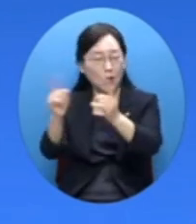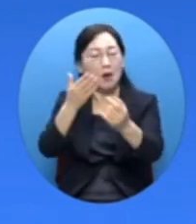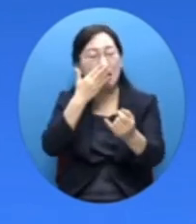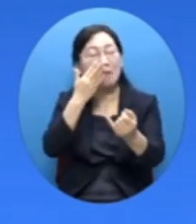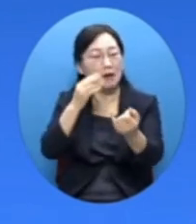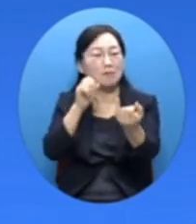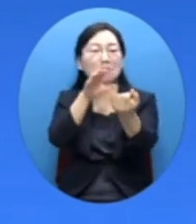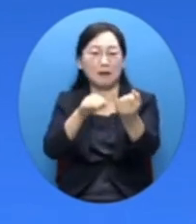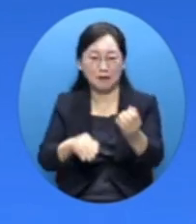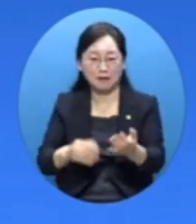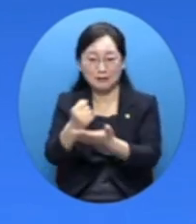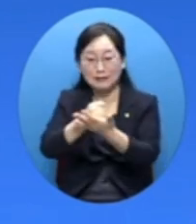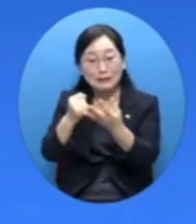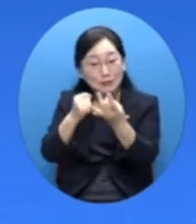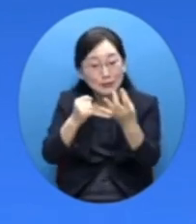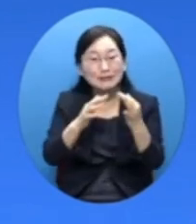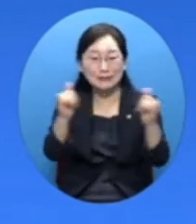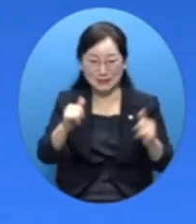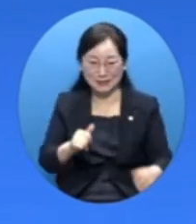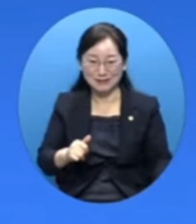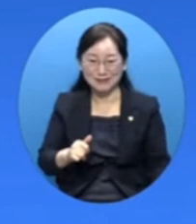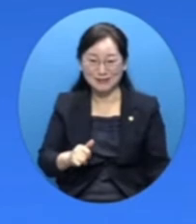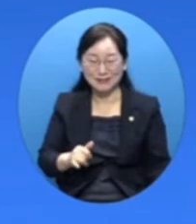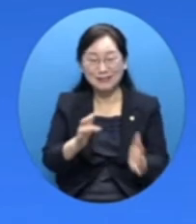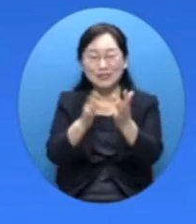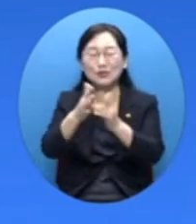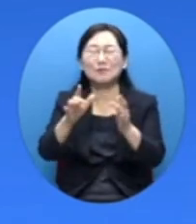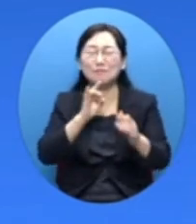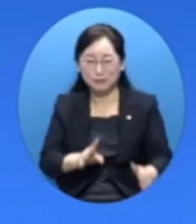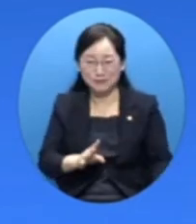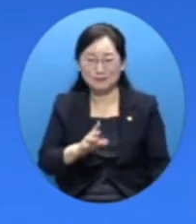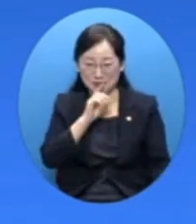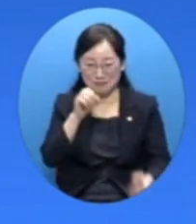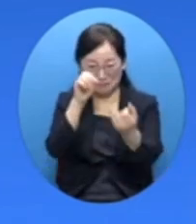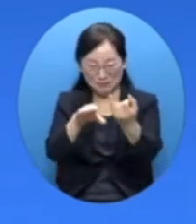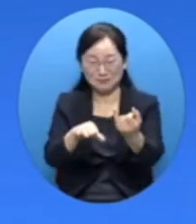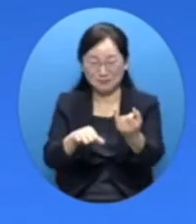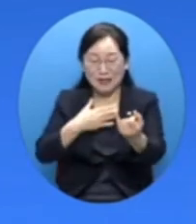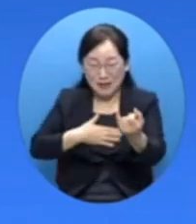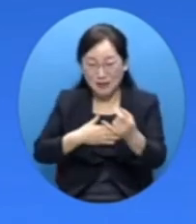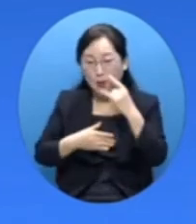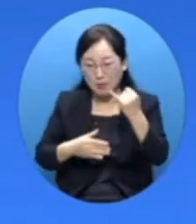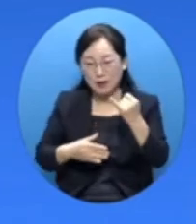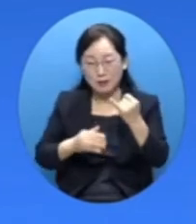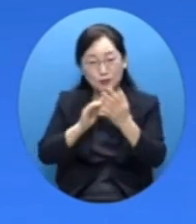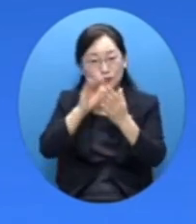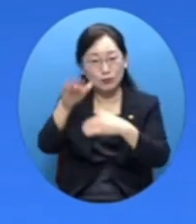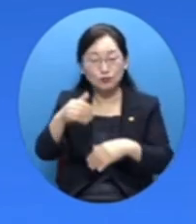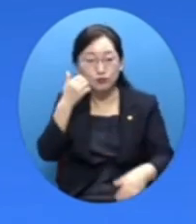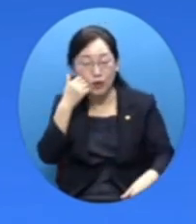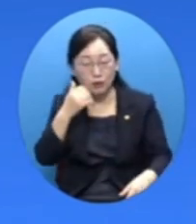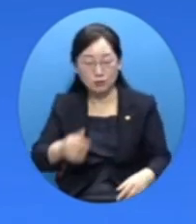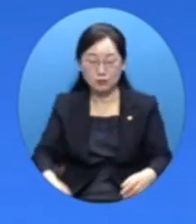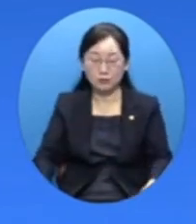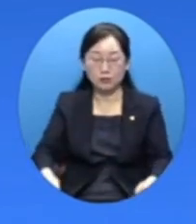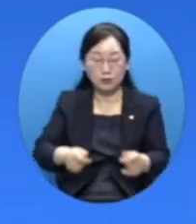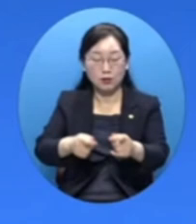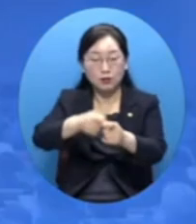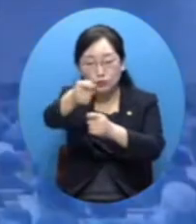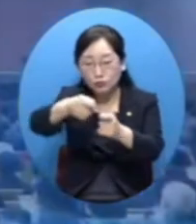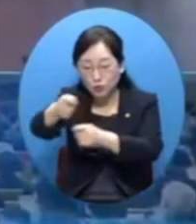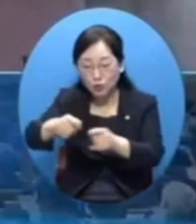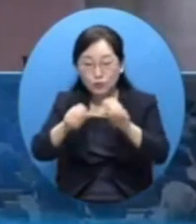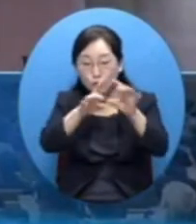알았 점쟁이도 예수님 밖에는 병 모고 시다는 걸 알아 가지고 그래서 그말 듣고 나오는데 누가 전도지를 줬습니다 전도지에 보니까